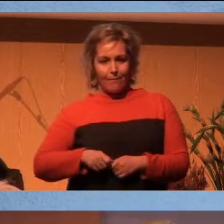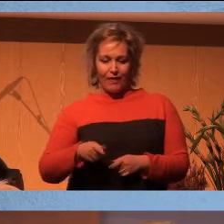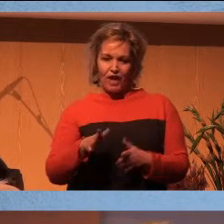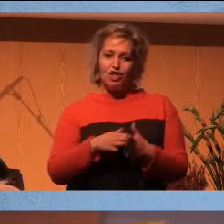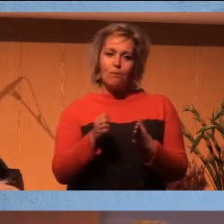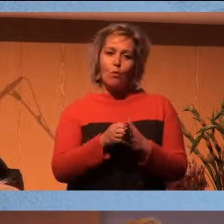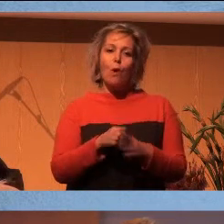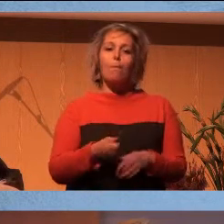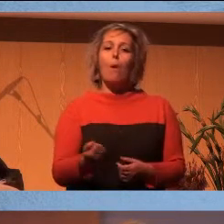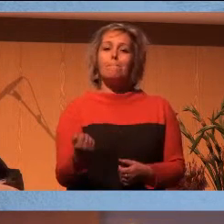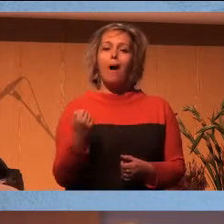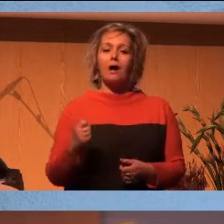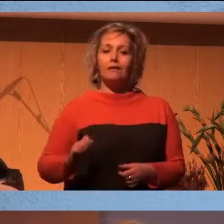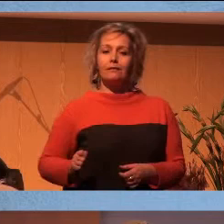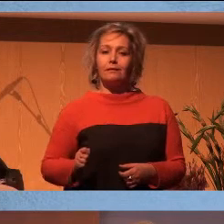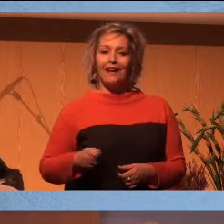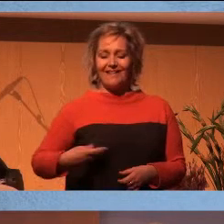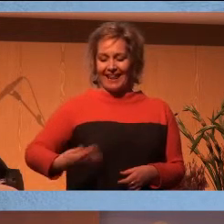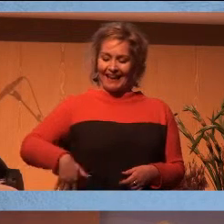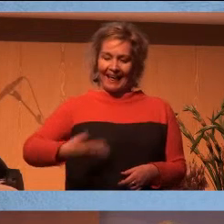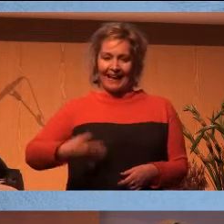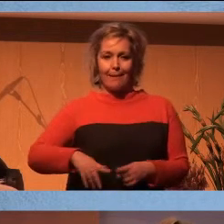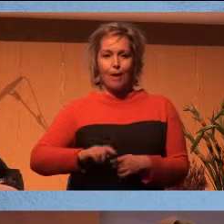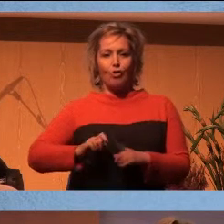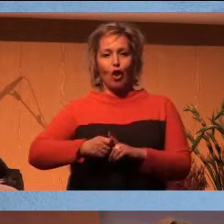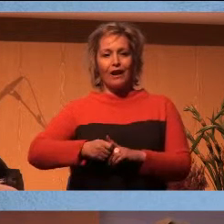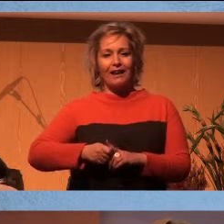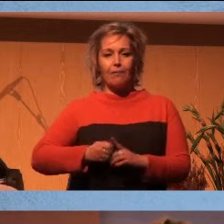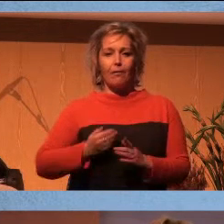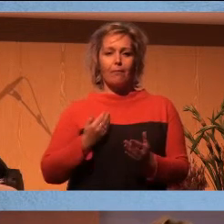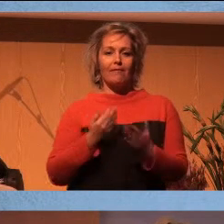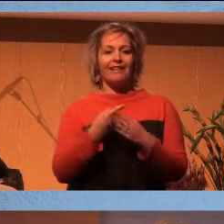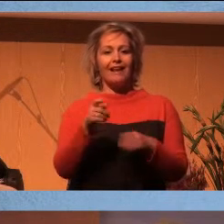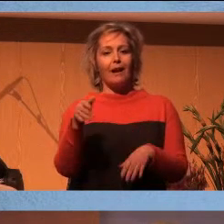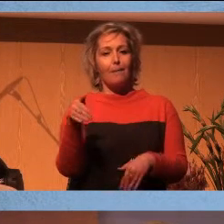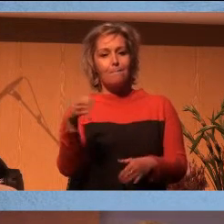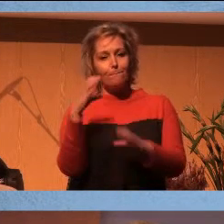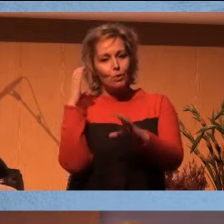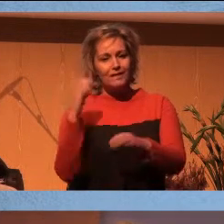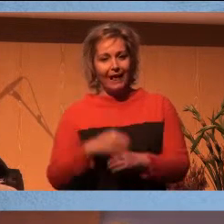på makt. Vi ringler med nøkleknippet på vei til dosen.